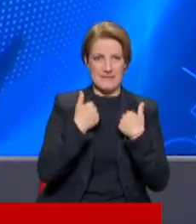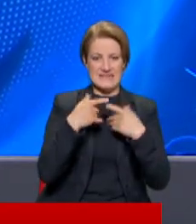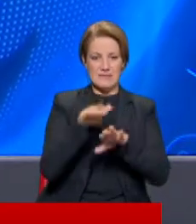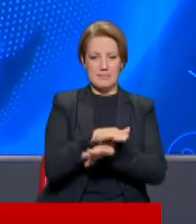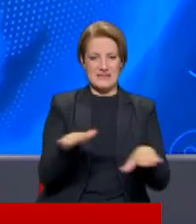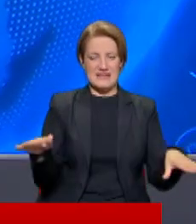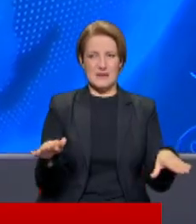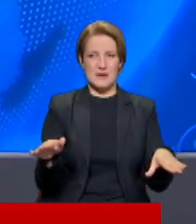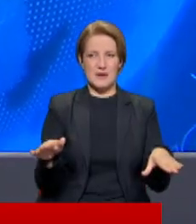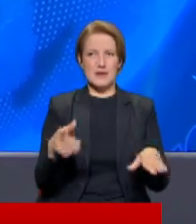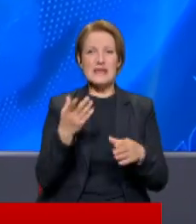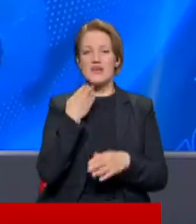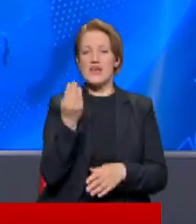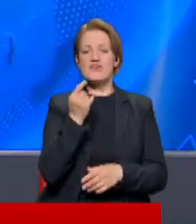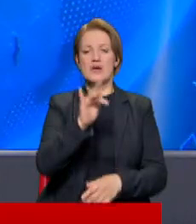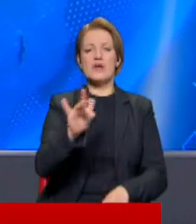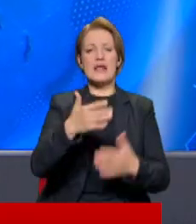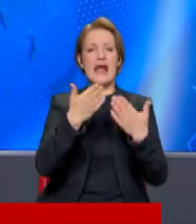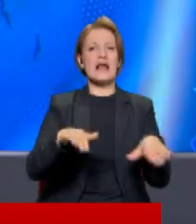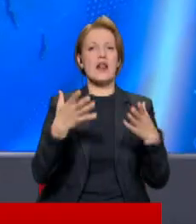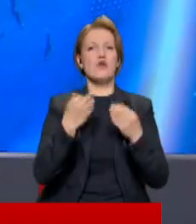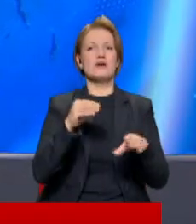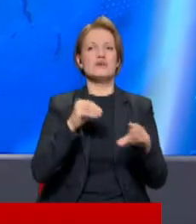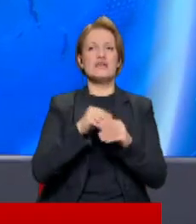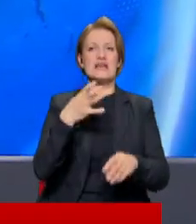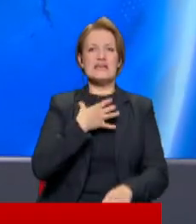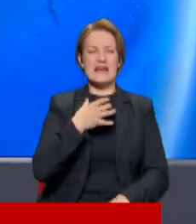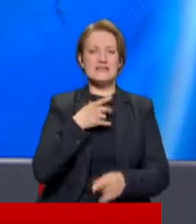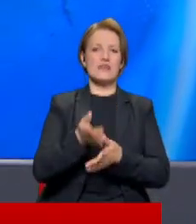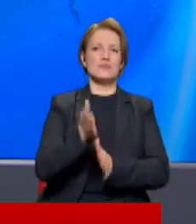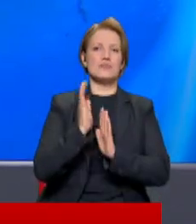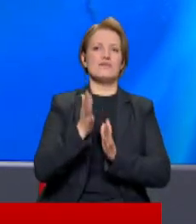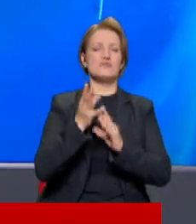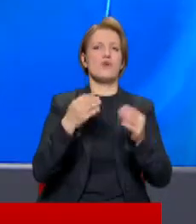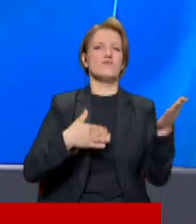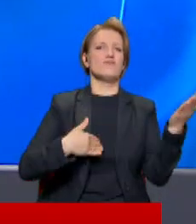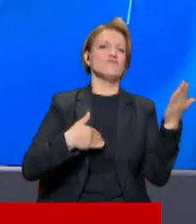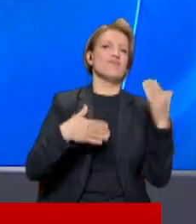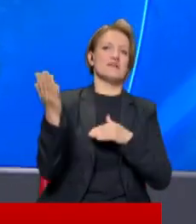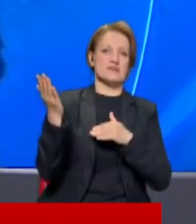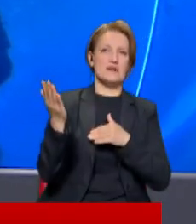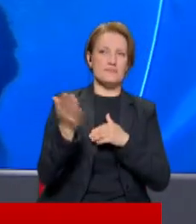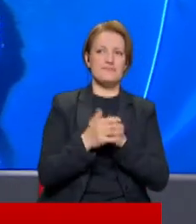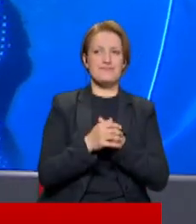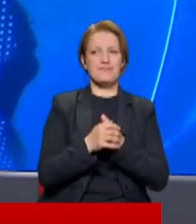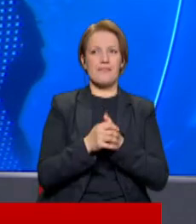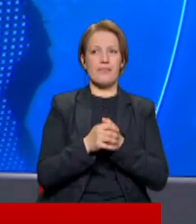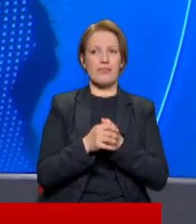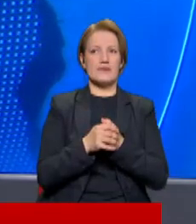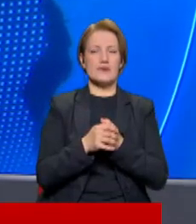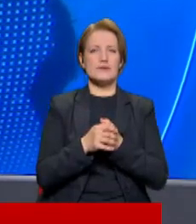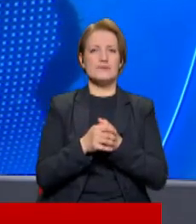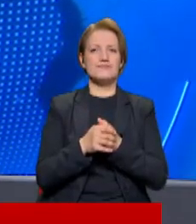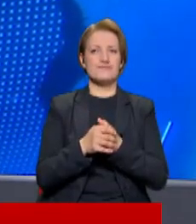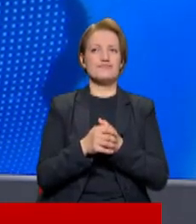bitirip de sektöründe yani genç işsizliği engellemek için sektörüne devamı çok daha fazla bir şekilde şey vermek